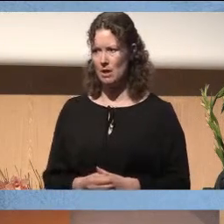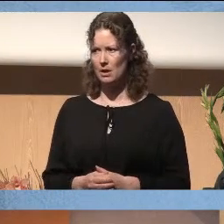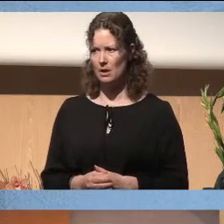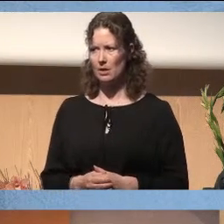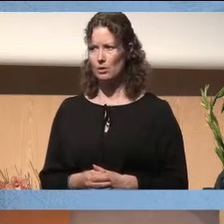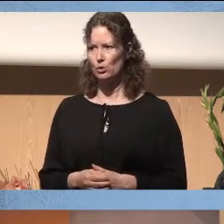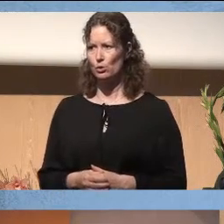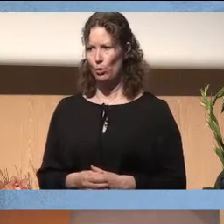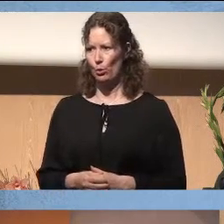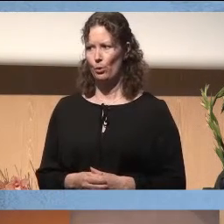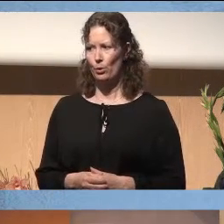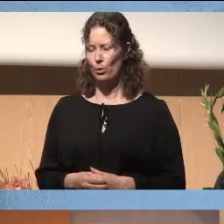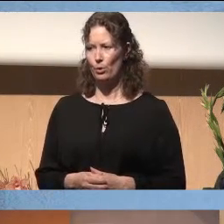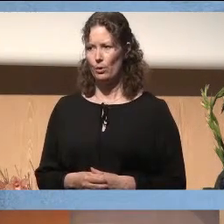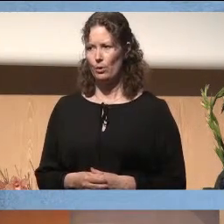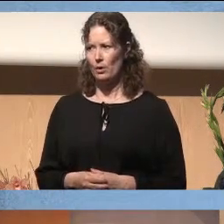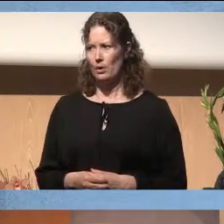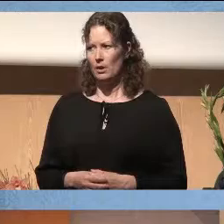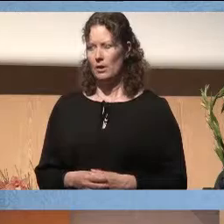det